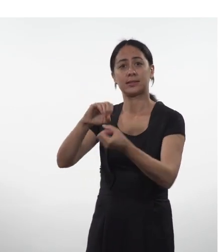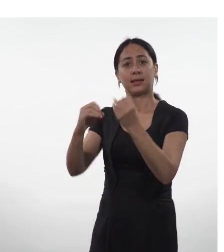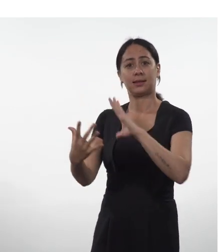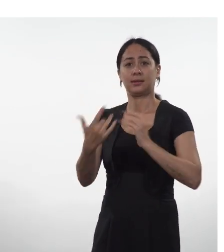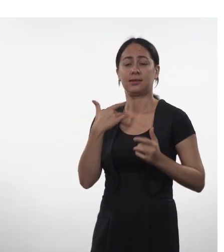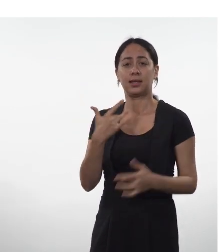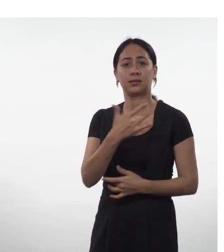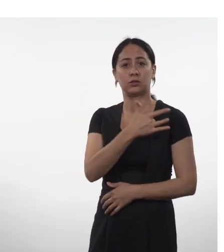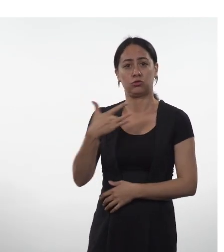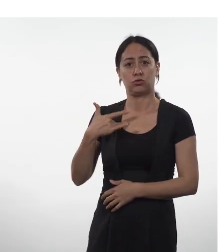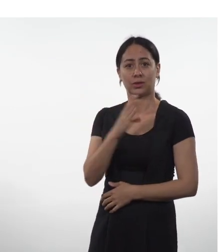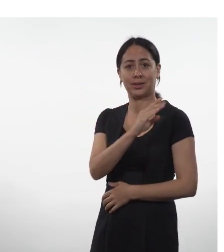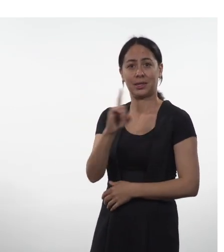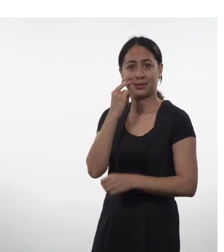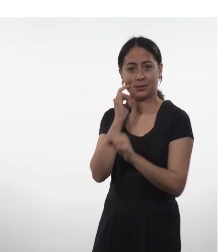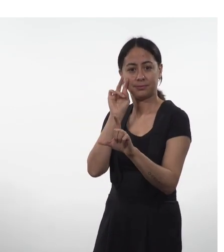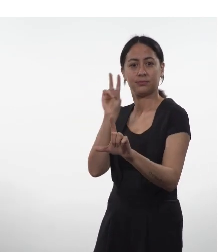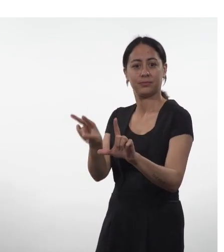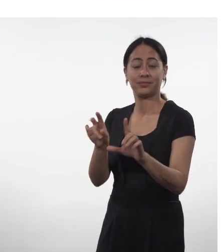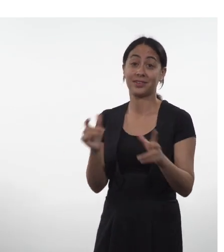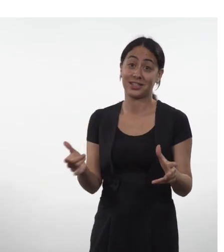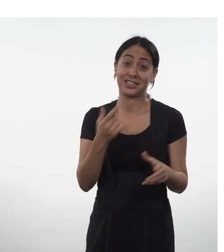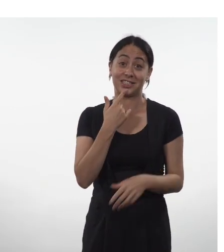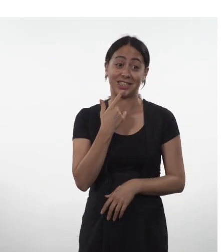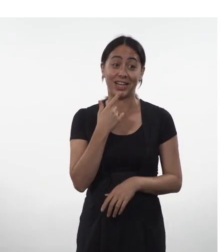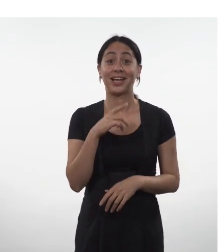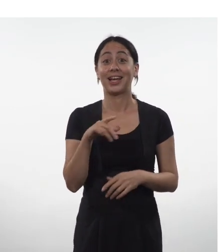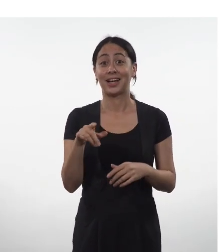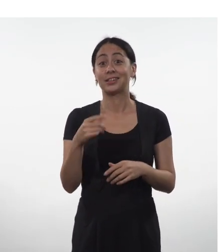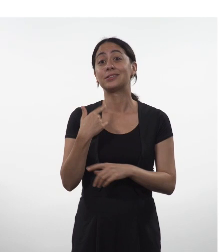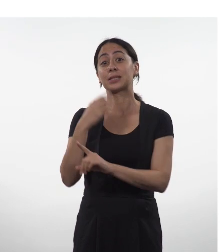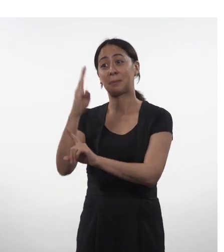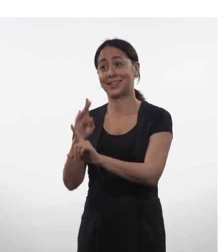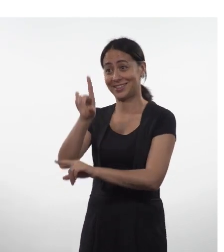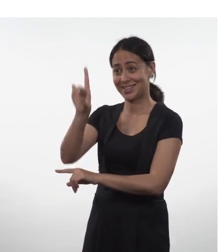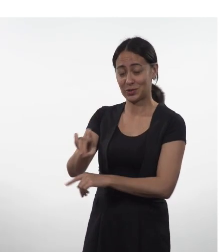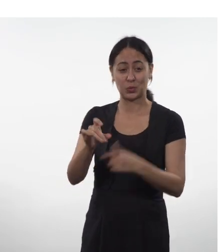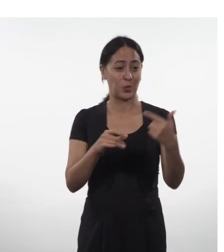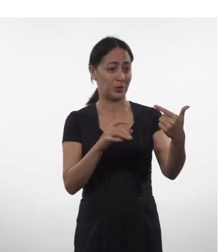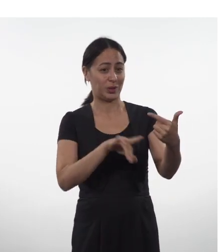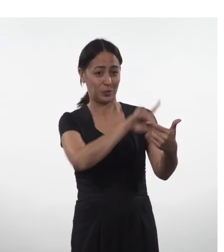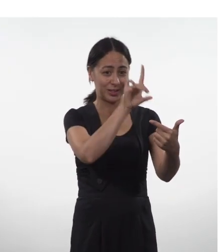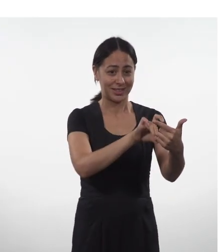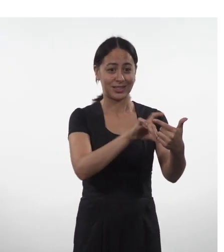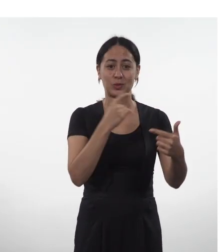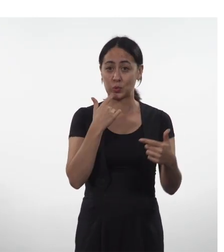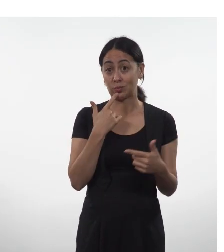J'ai une question pour chacun d'entre vous, puisqu'il nous reste 5 minutes pour ce webinaire. Donc, à